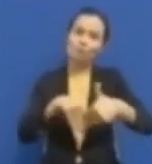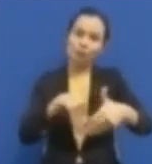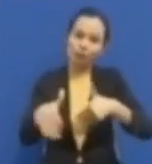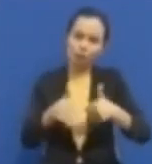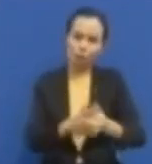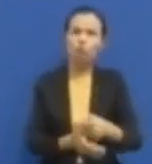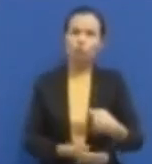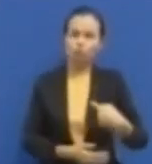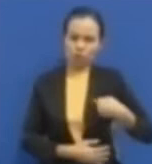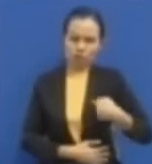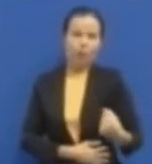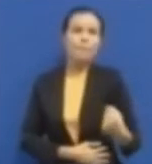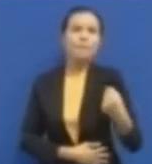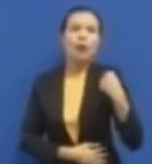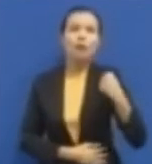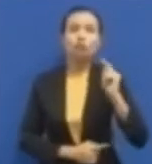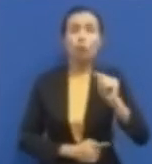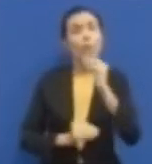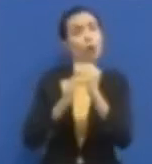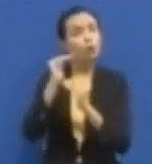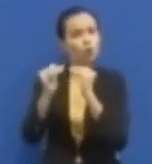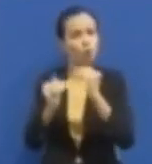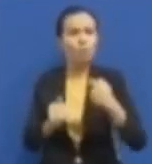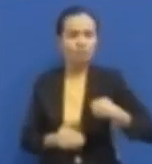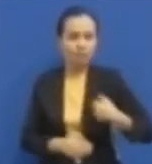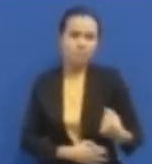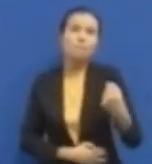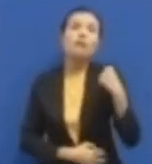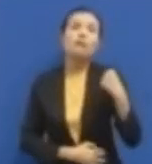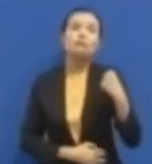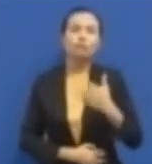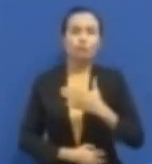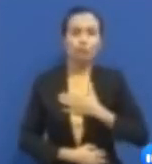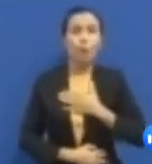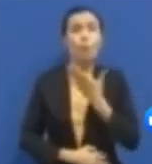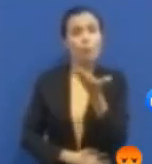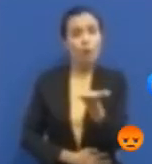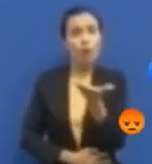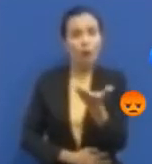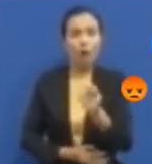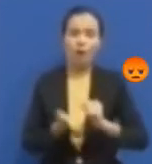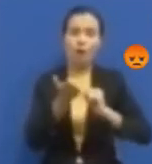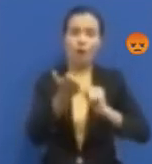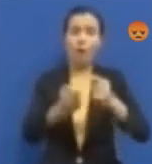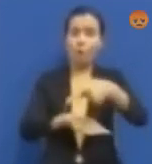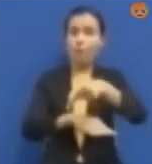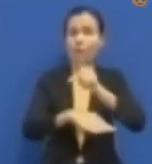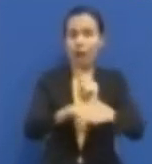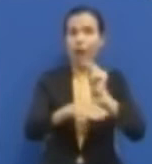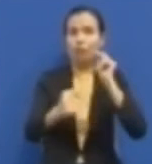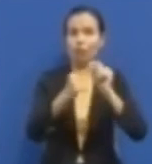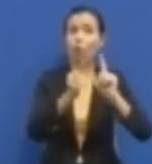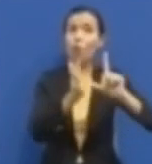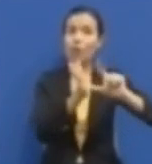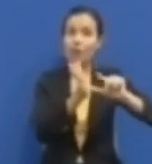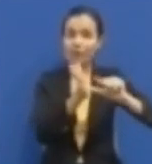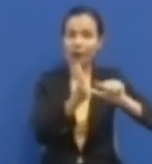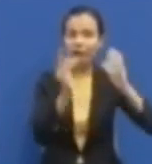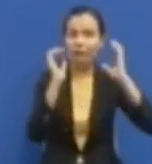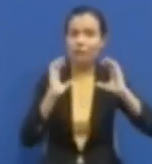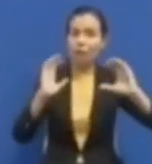ความเชื่อมั่นต่อการปฏิรูปมากขึ้นเพราะฉะนั้นผมจึงอยากขออนุญาตเรียนเสนอท่านประธานผ่านไปยังฝ่ายเลขานุการและรัฐบ